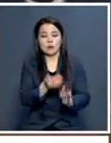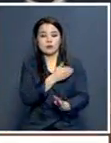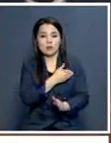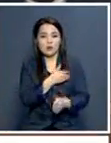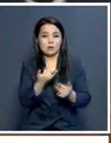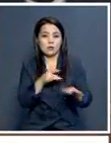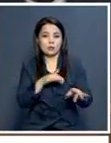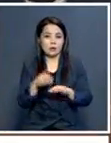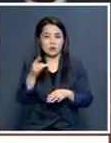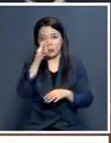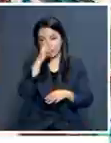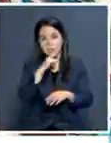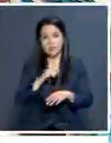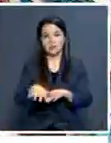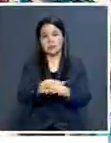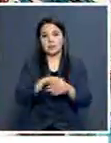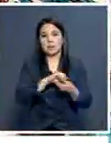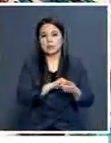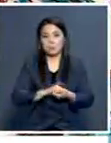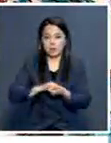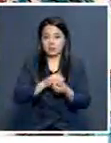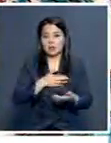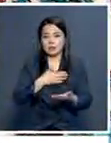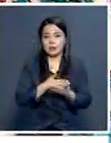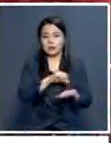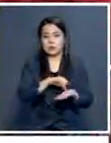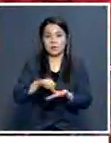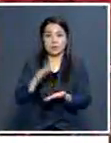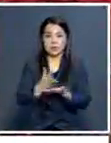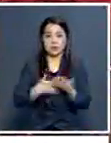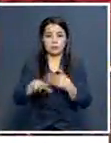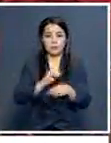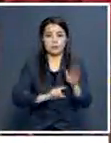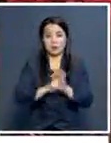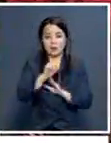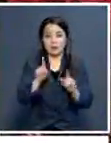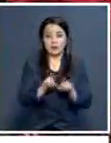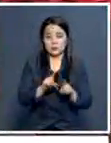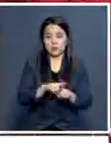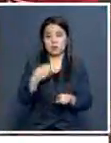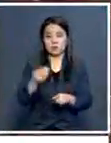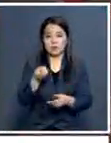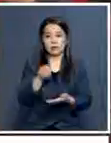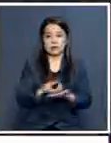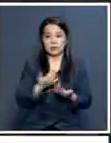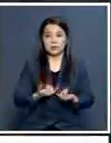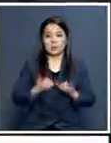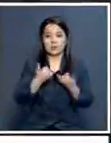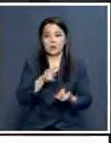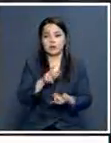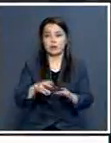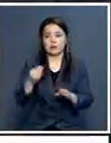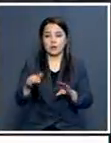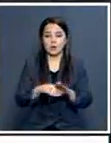Іс-шараның өтуіне Қазақстан Халықтар Ассамблеясы өкілдері атсалысты. Игі іспен айналысқандардың қатарында асыл адам қоры да бар.